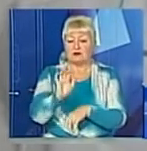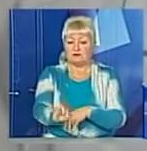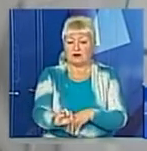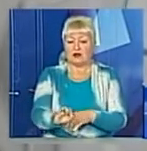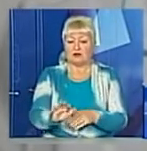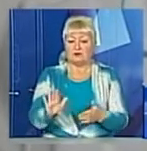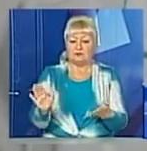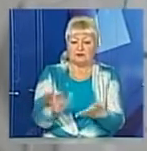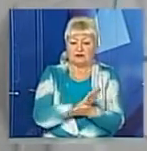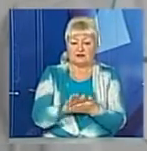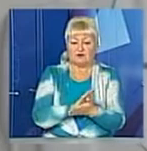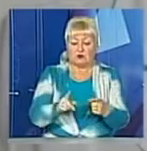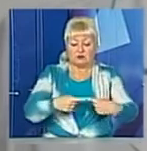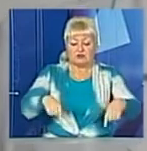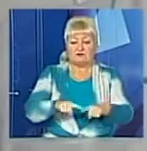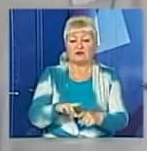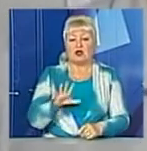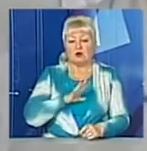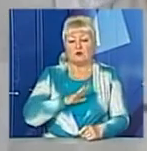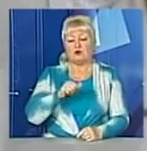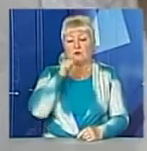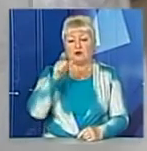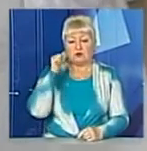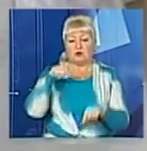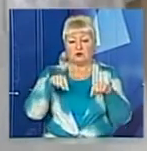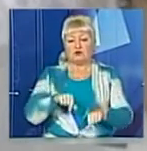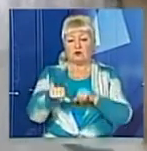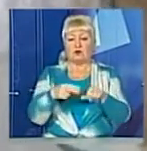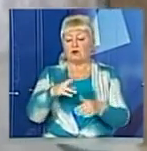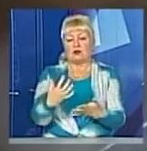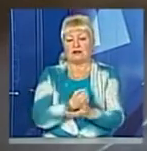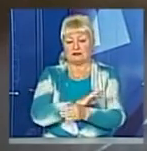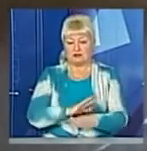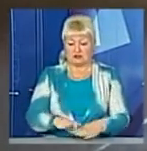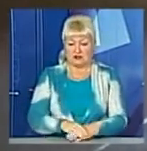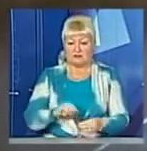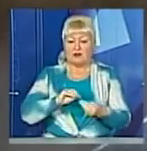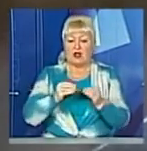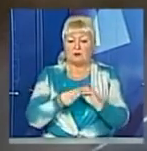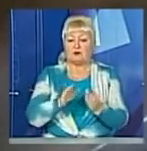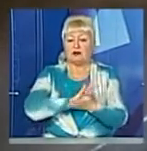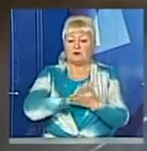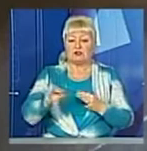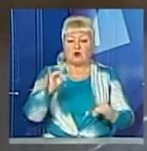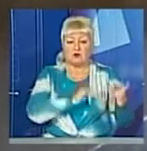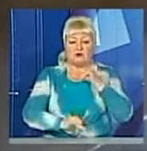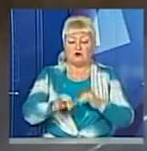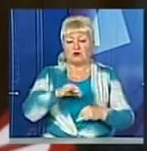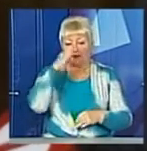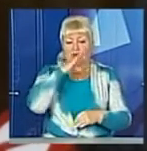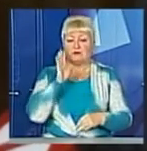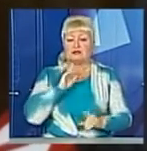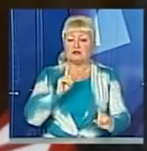в дезінфікуючий відділ. Бували минулого року, того року я не знайшла. Проблему гігієни обговорювали і на батьківських